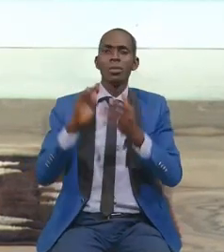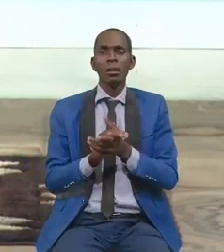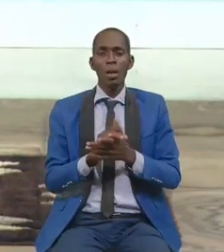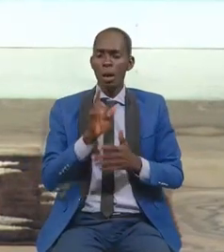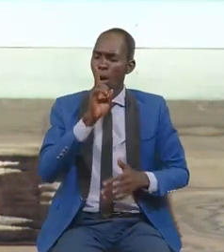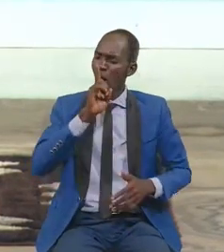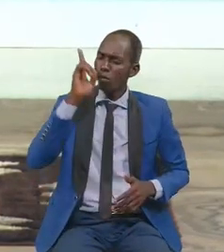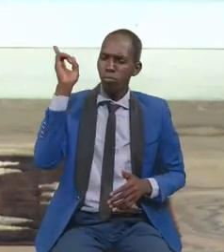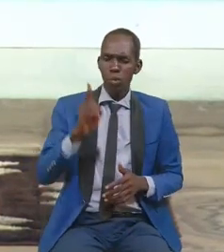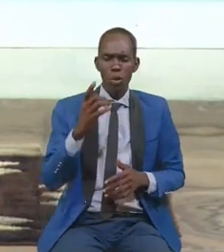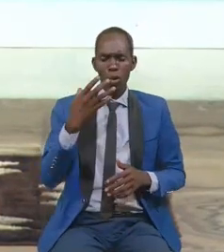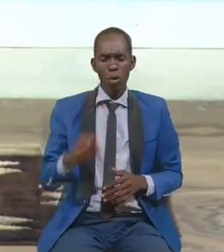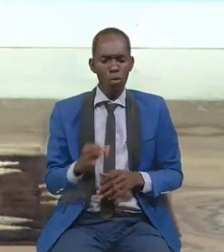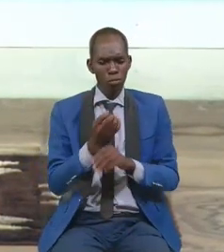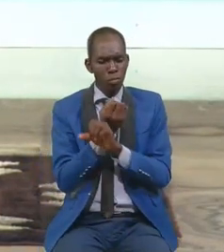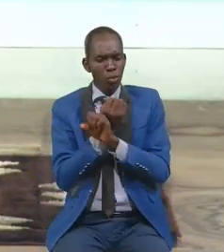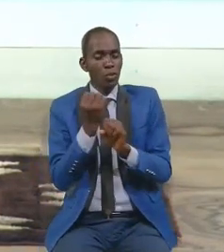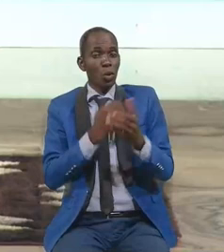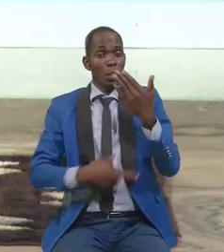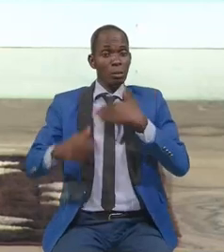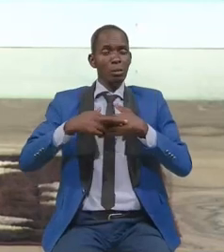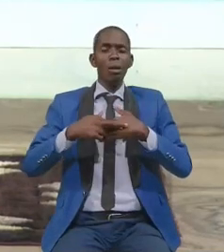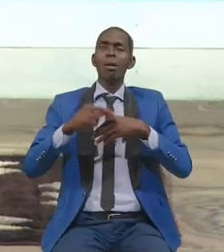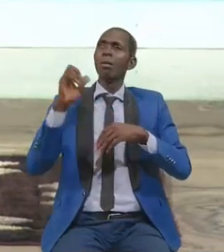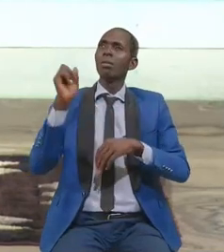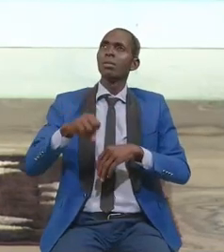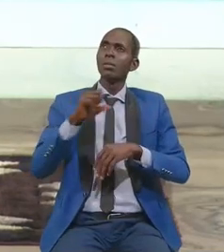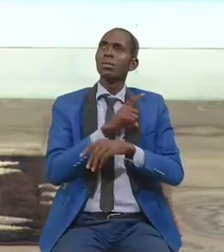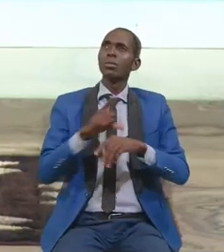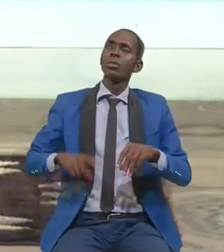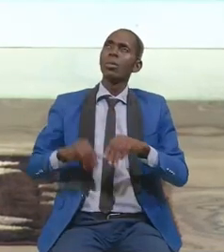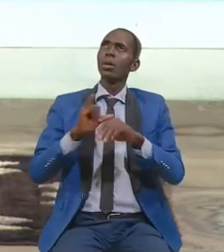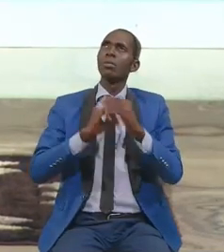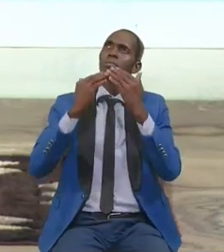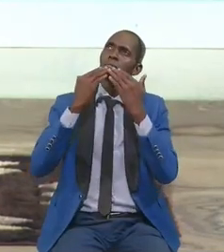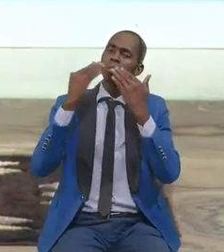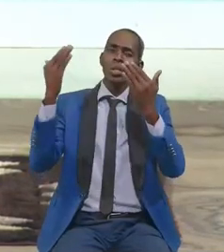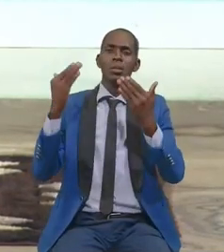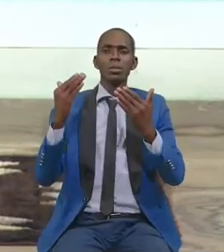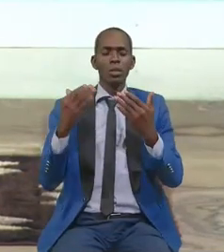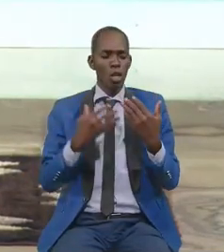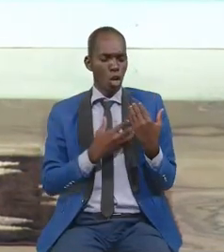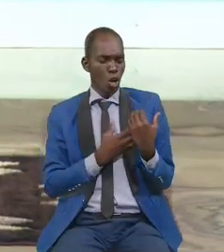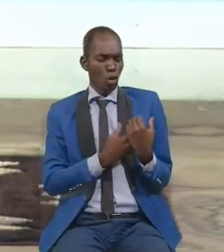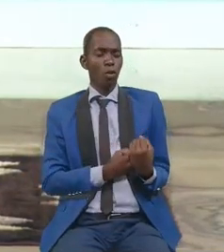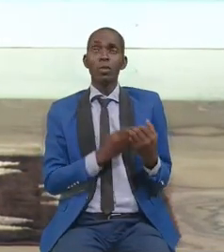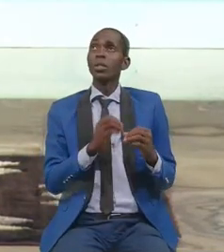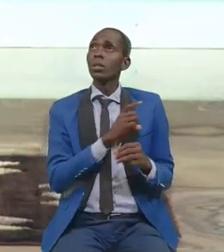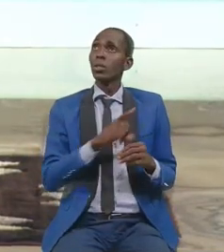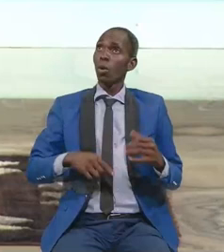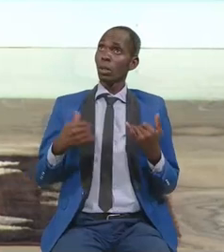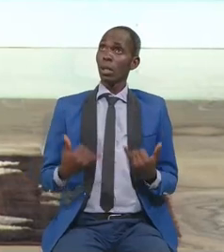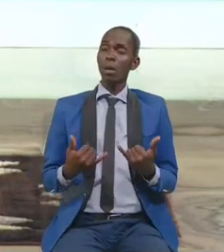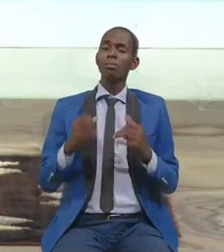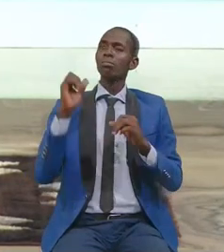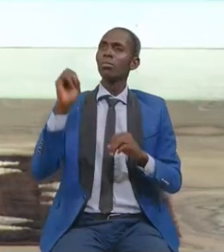L'assurance du salut, de la restauration est là. Seigneur, je te dis merci. Je te dis merci. La confiance dans le Seigneur est là maintenant. Seigneur, je te dis